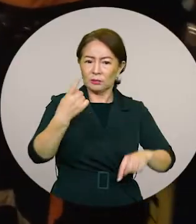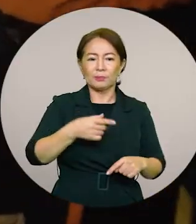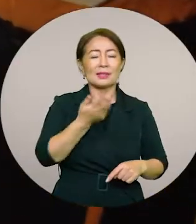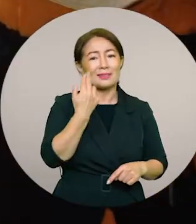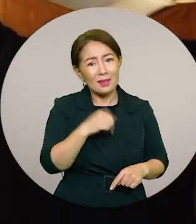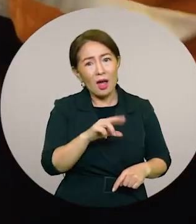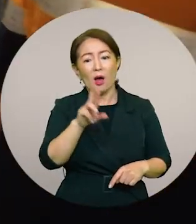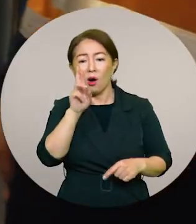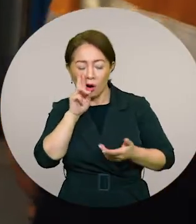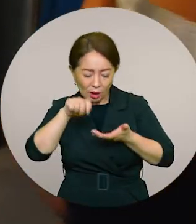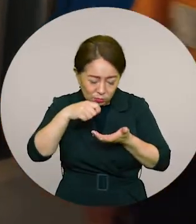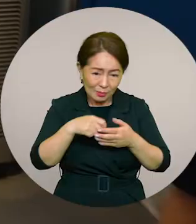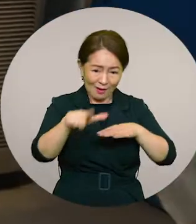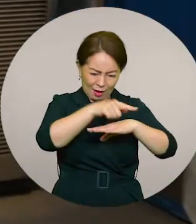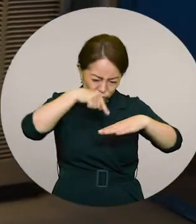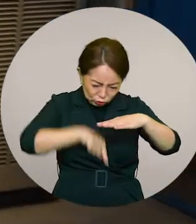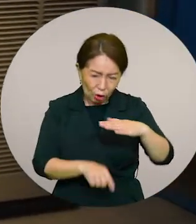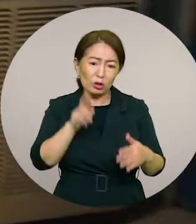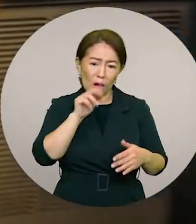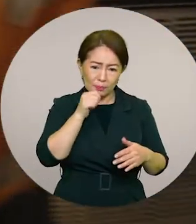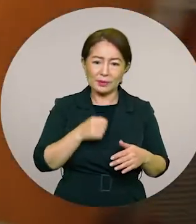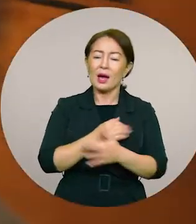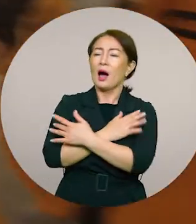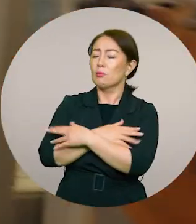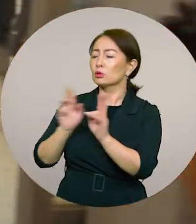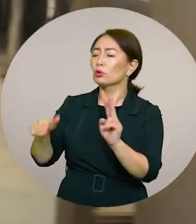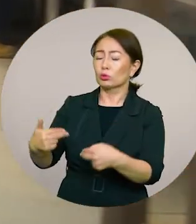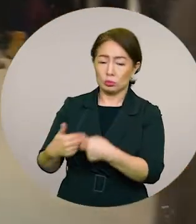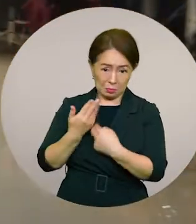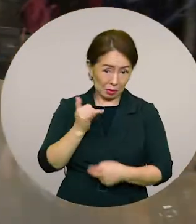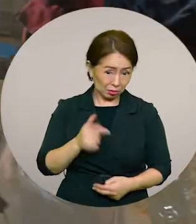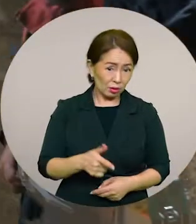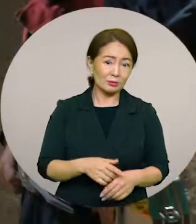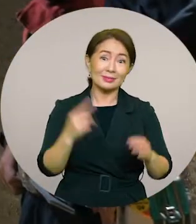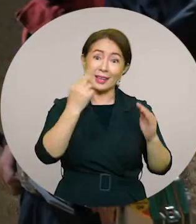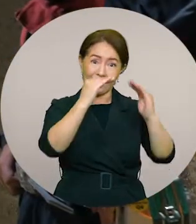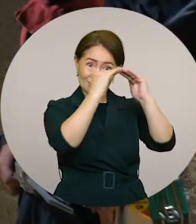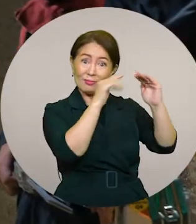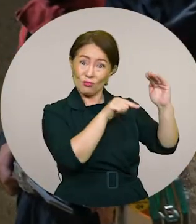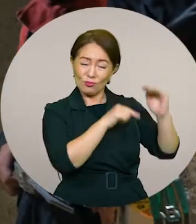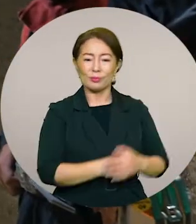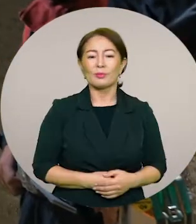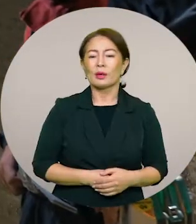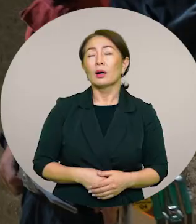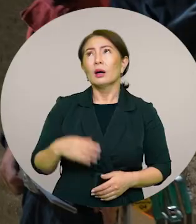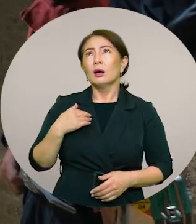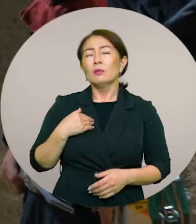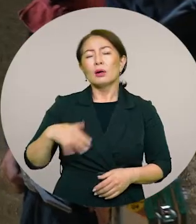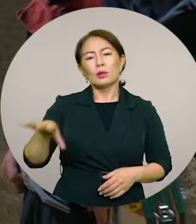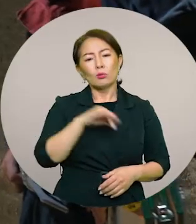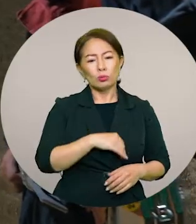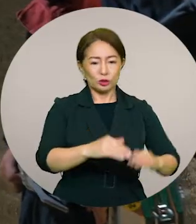цай хоолоо газар доор идэнэ. Тэдэнд зориулсан амралтын өрөөнүүд ч бий. Манай аврах багч нь одоо 140